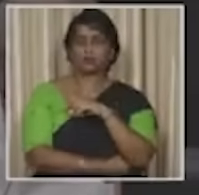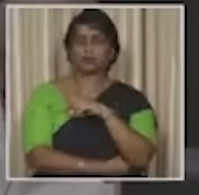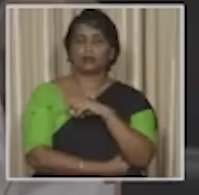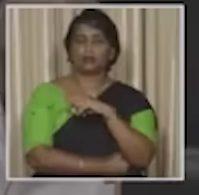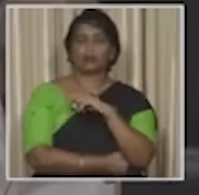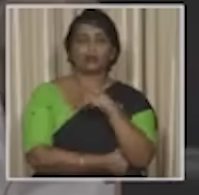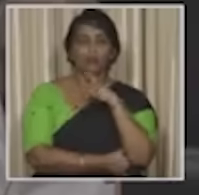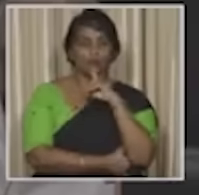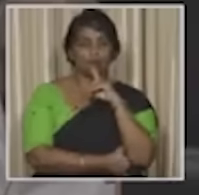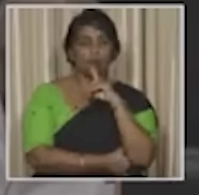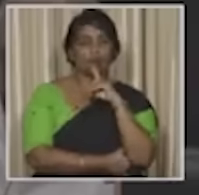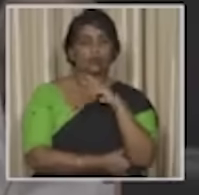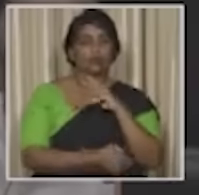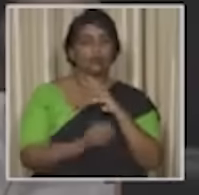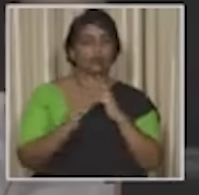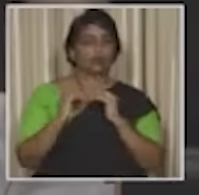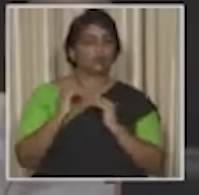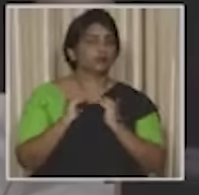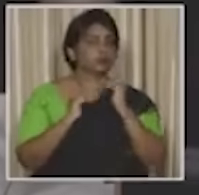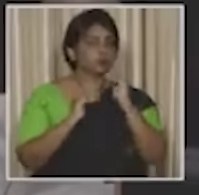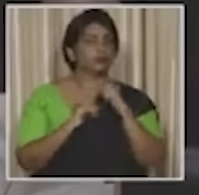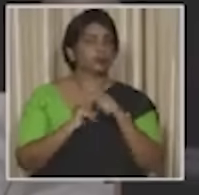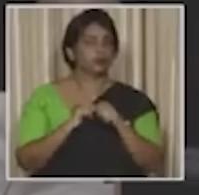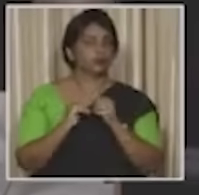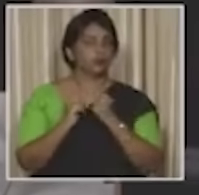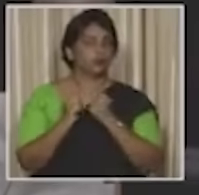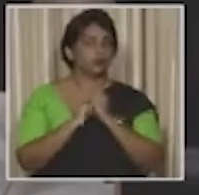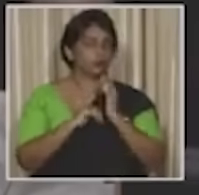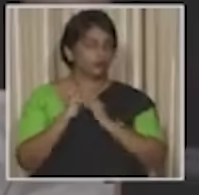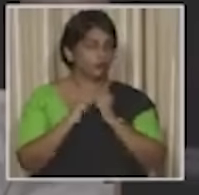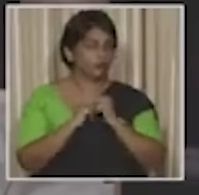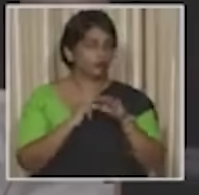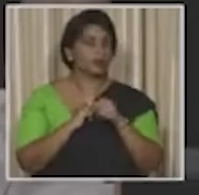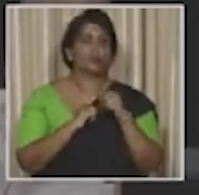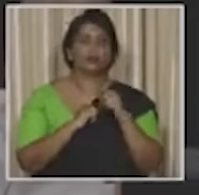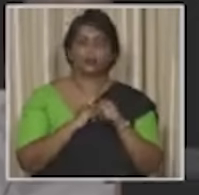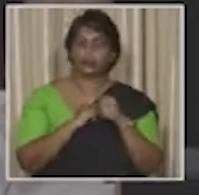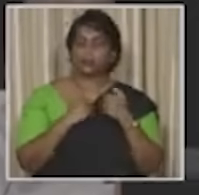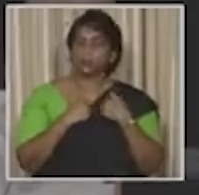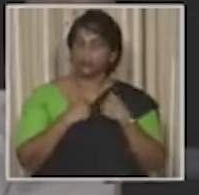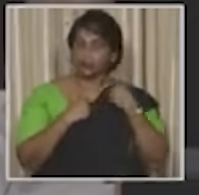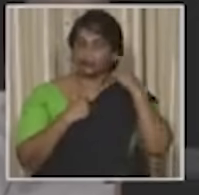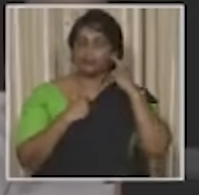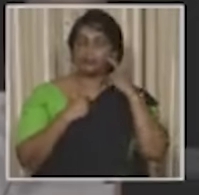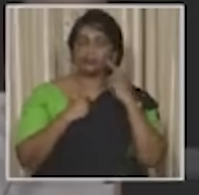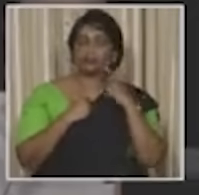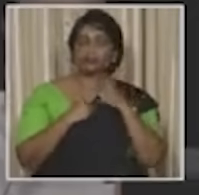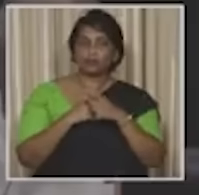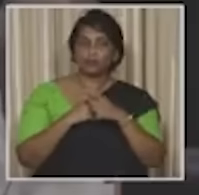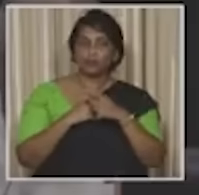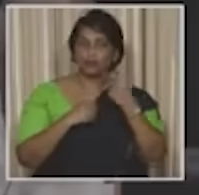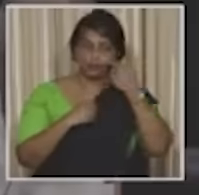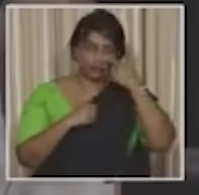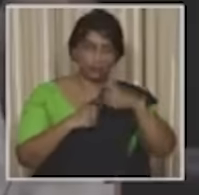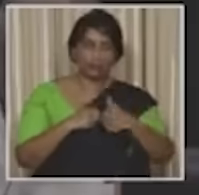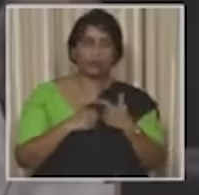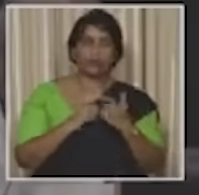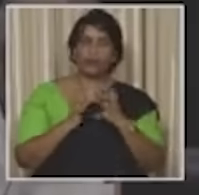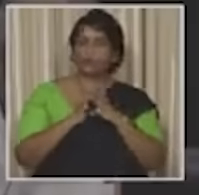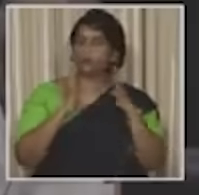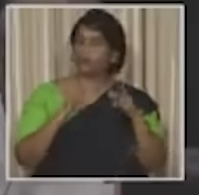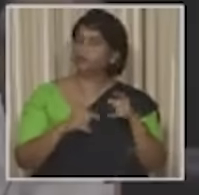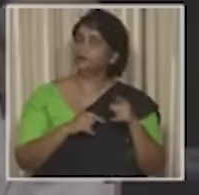අපිට තියෙනවා net zero වලට යන්න එතකොට අපිට මේ උදවන්න තියෙනවා අනික දැනට අපි දන්නවා renewable energy cost are more than